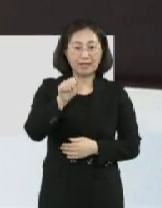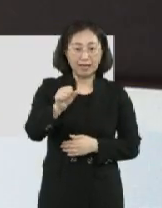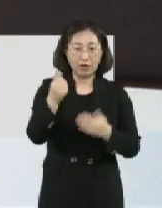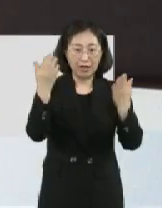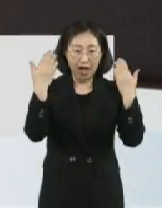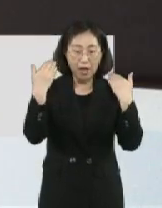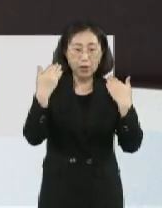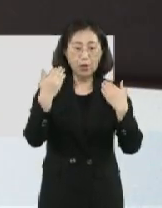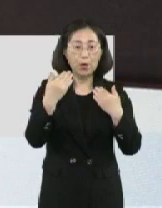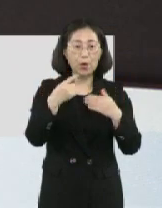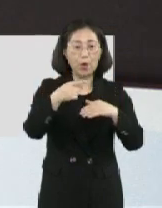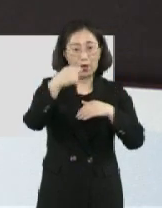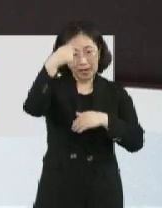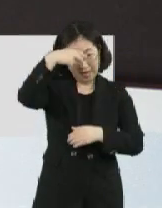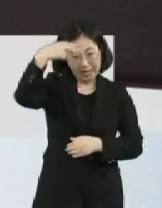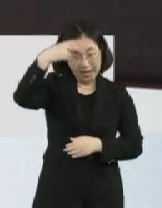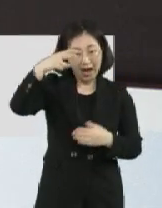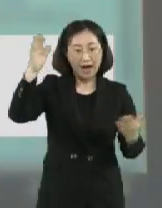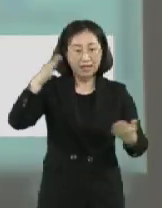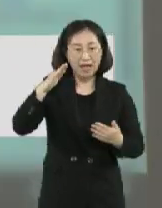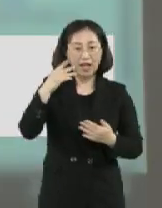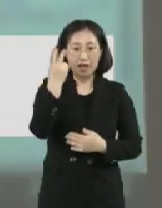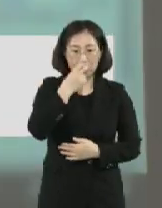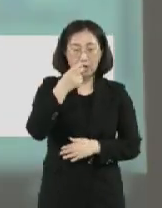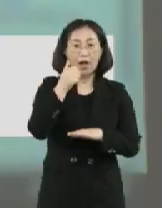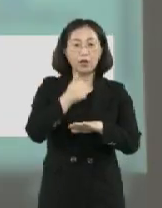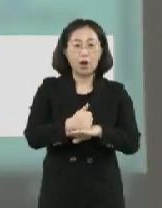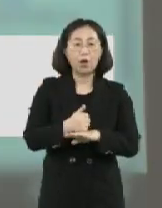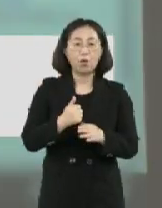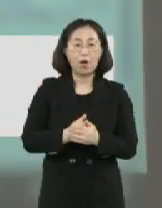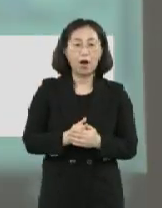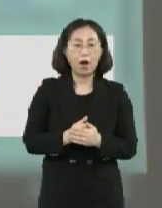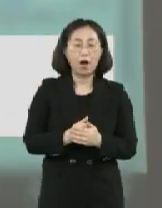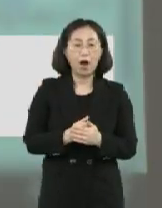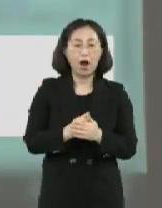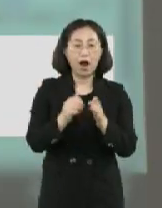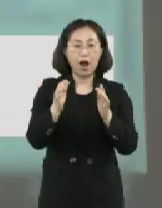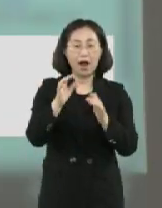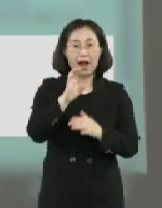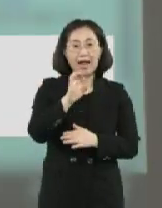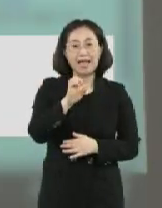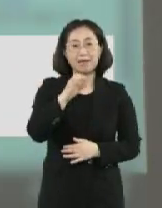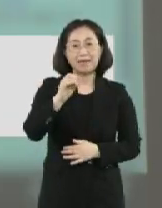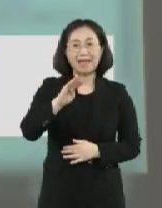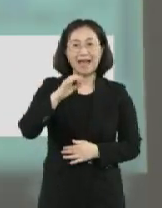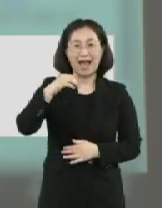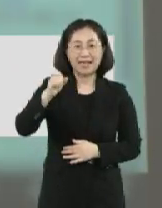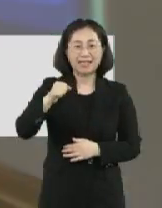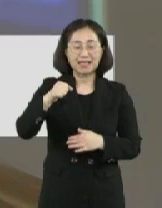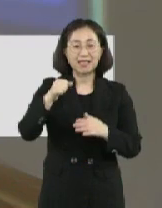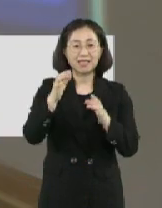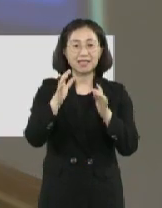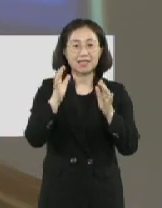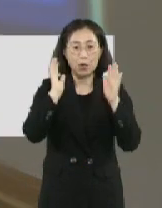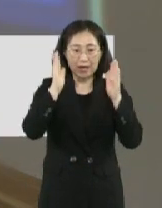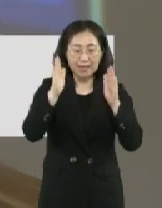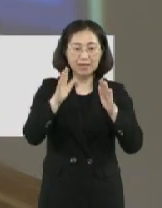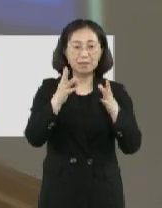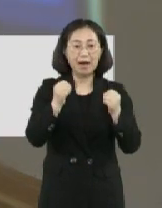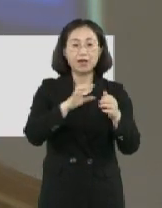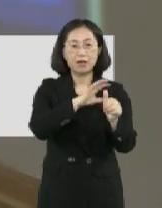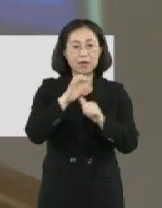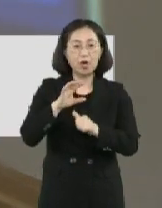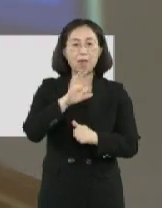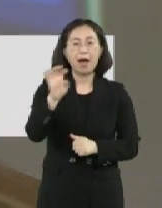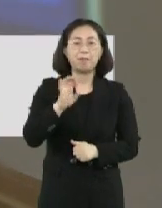25개 학교 1, 2학년생을 대상으로 모니터링한 결과 EBS 온라인 클래스를 가장 많이 이용하고 있으며 반복